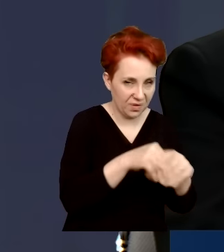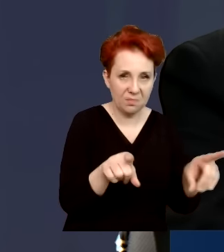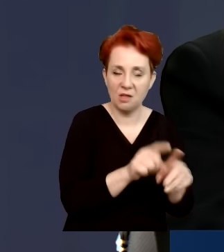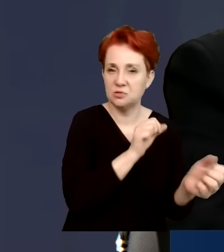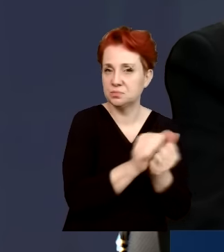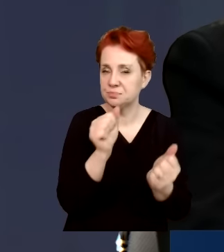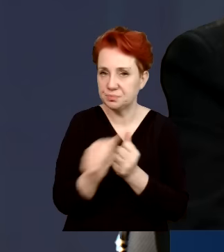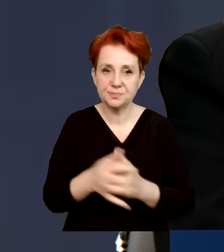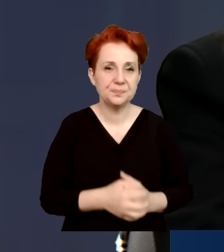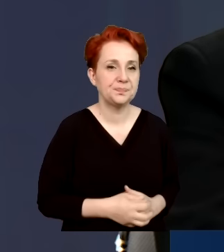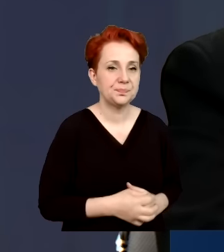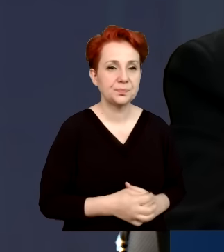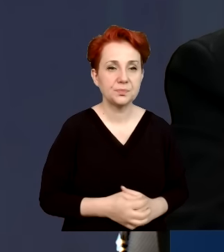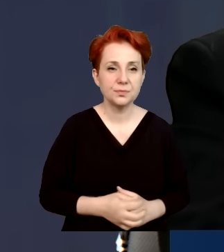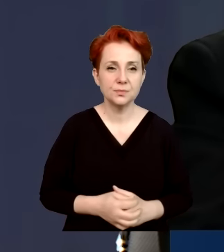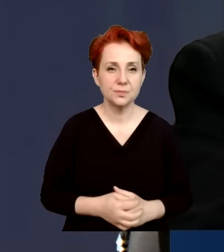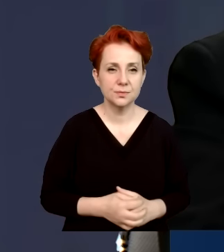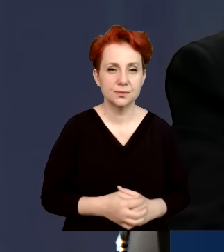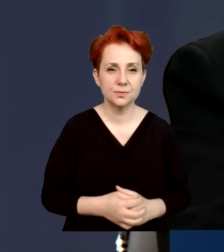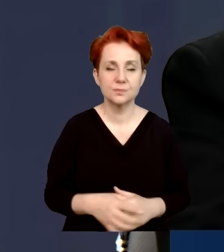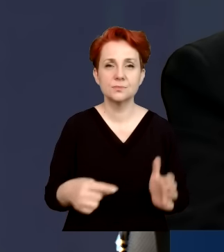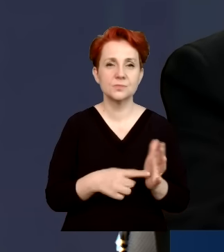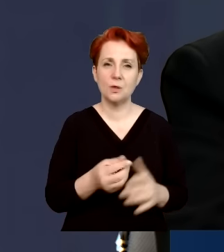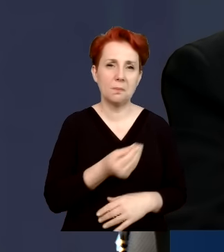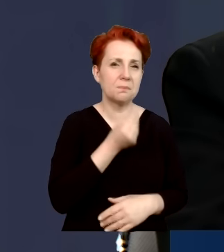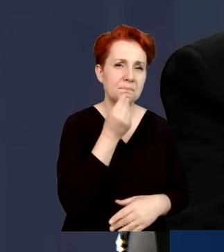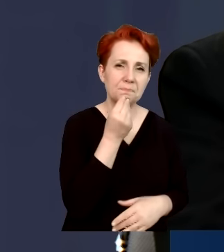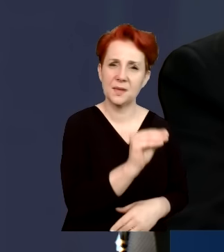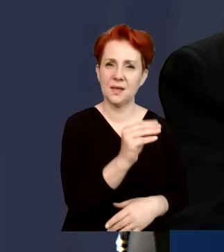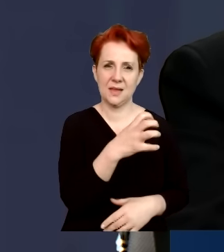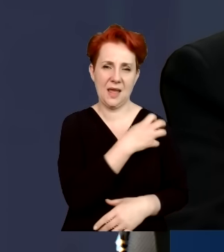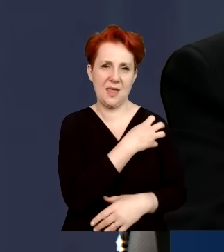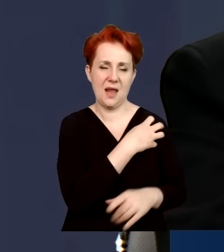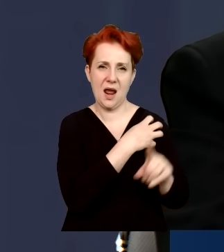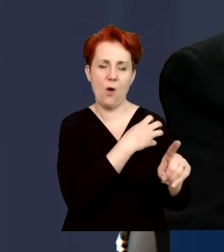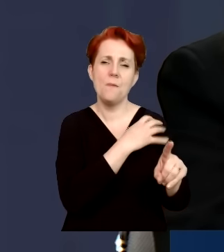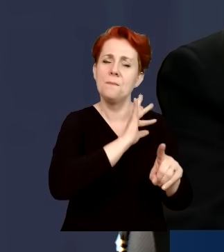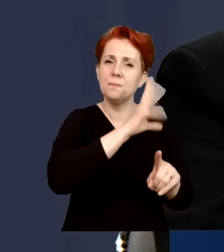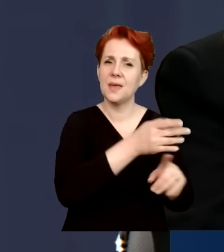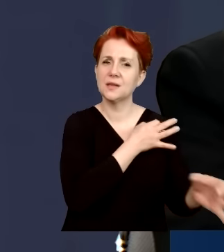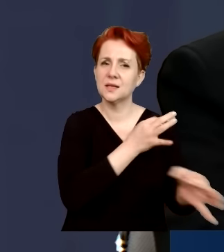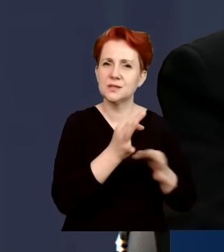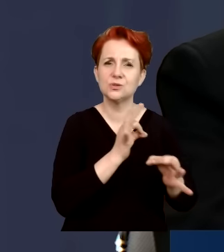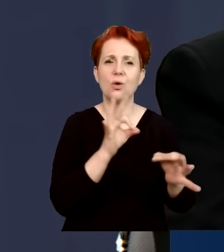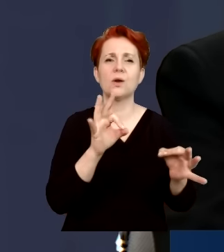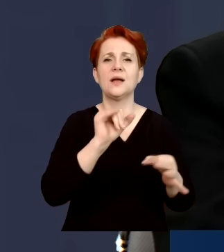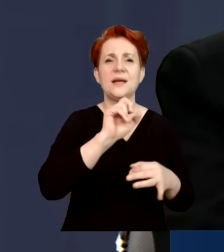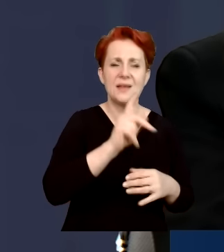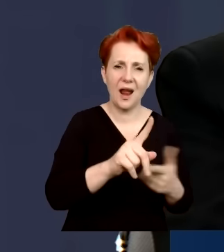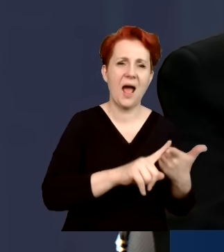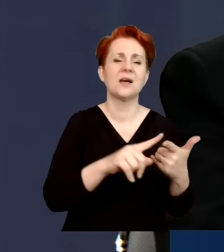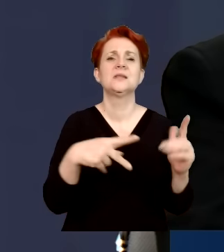kraj? Oczywiście, że mamy. Jeden z najlepszych generałów z piękną historią Iraku, Syrii, ale i